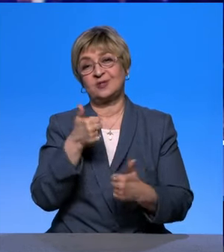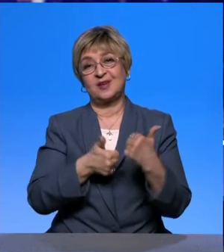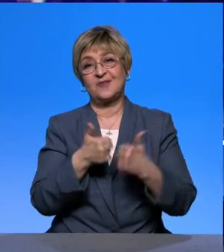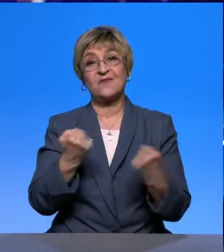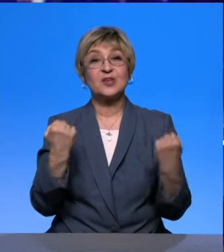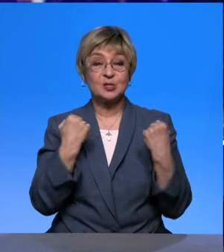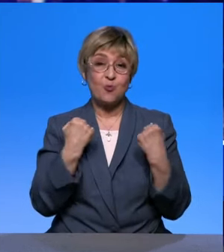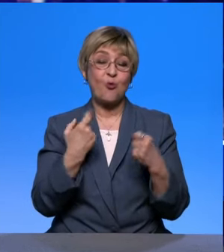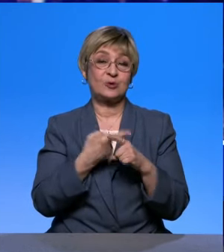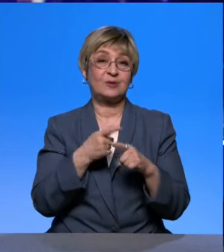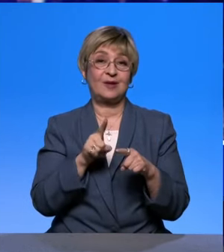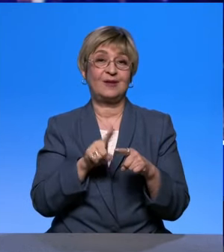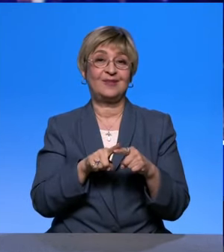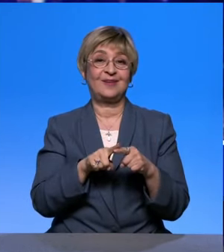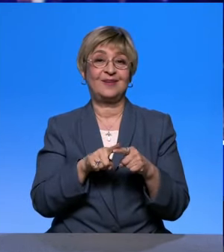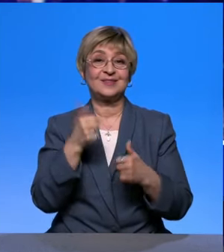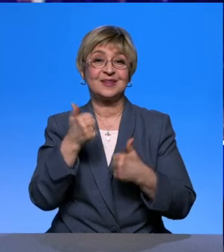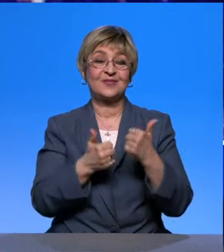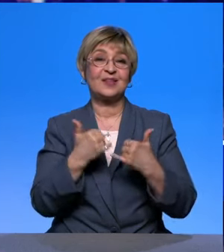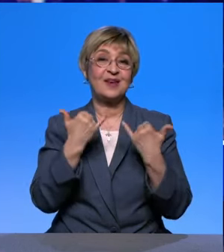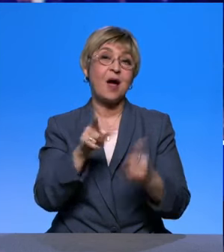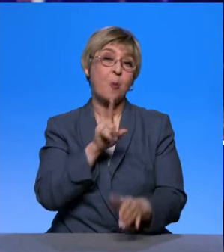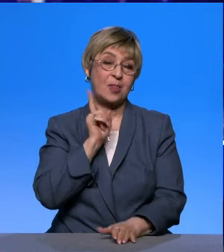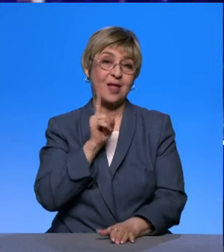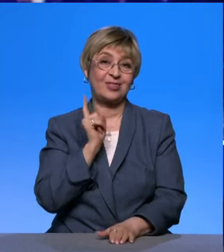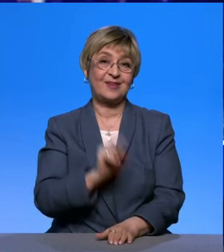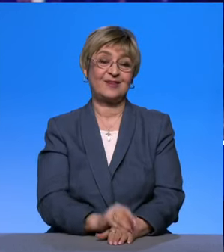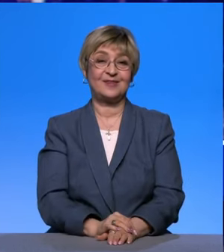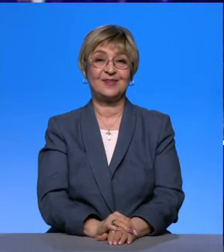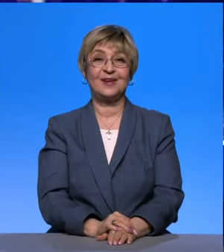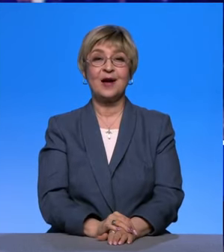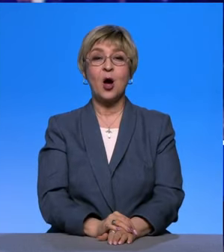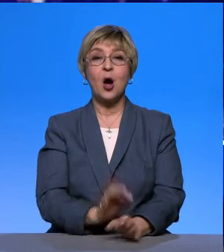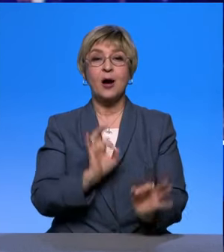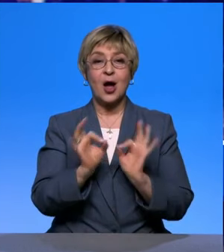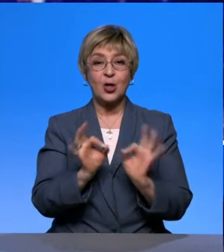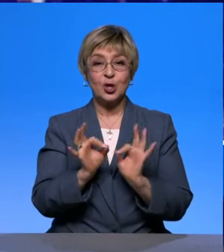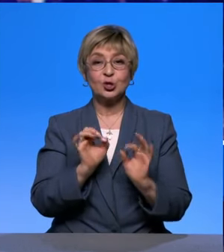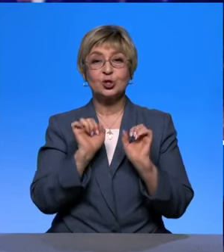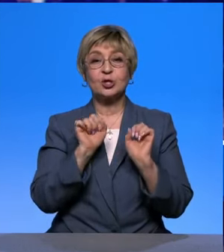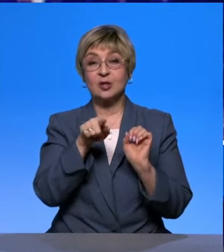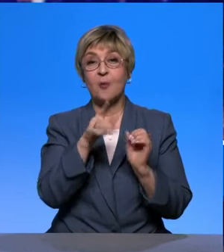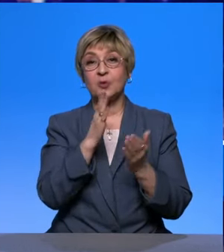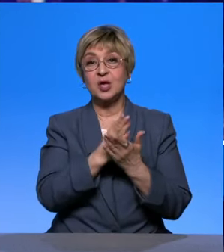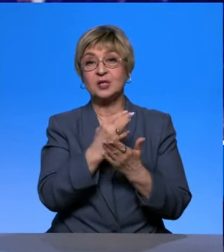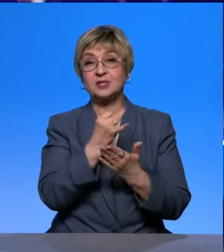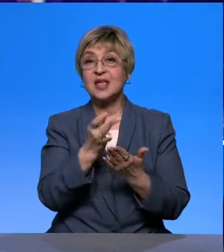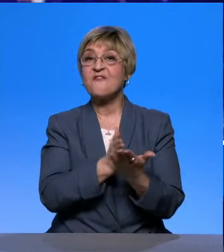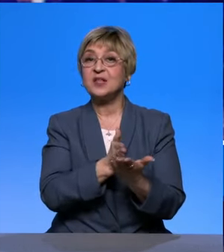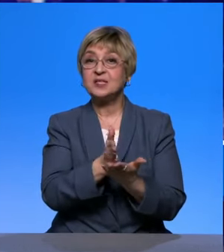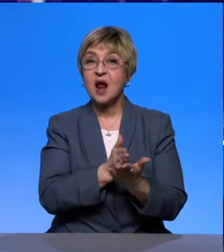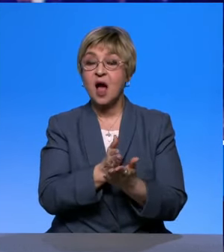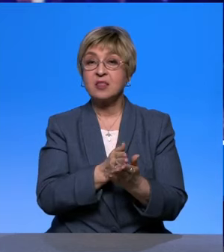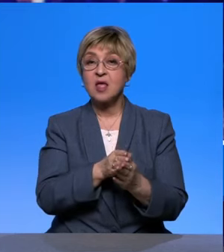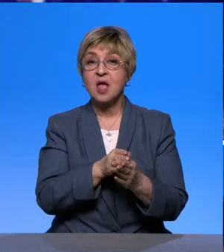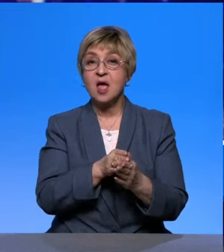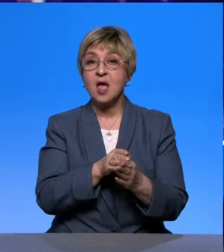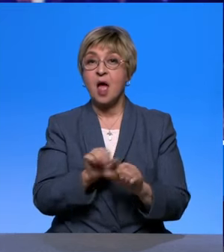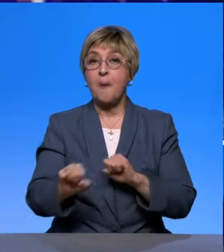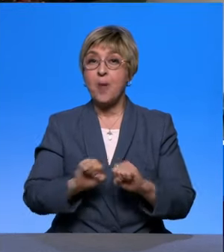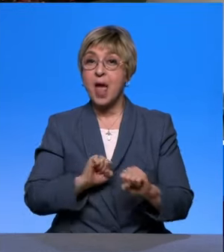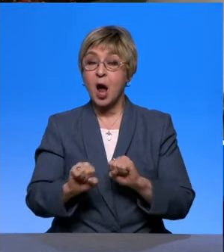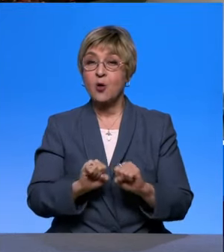вообще соревнование для молодых. Да? То есть, конечно, можно, там же есть и ветераны бегают. Я знаю, Сергей Викторович, мы